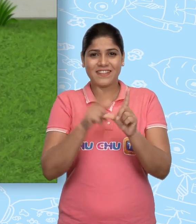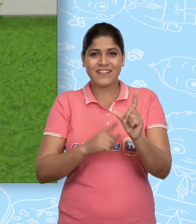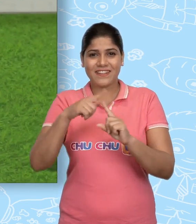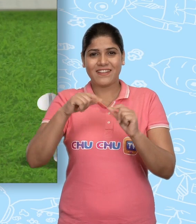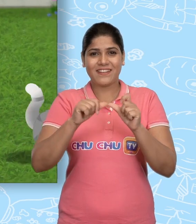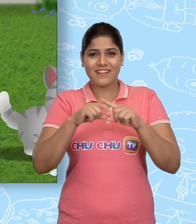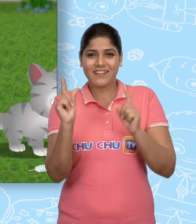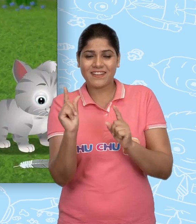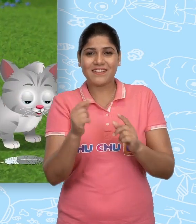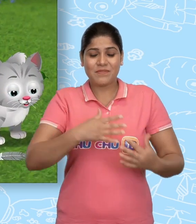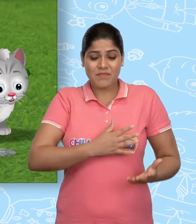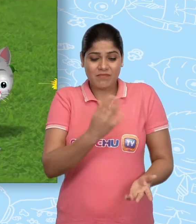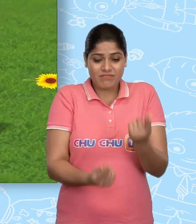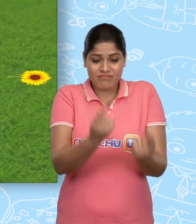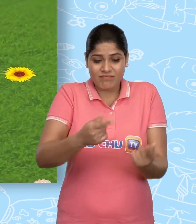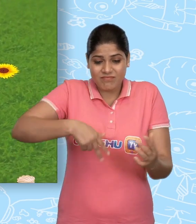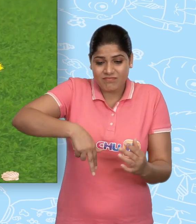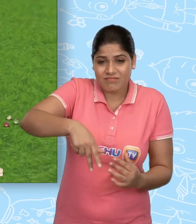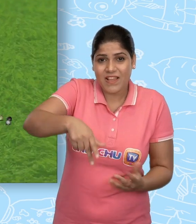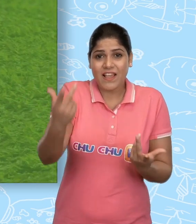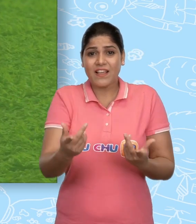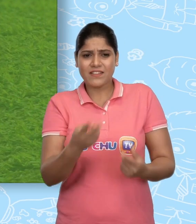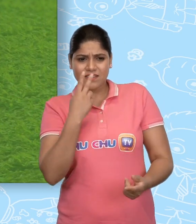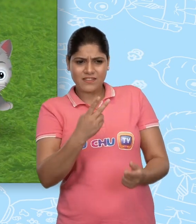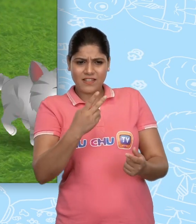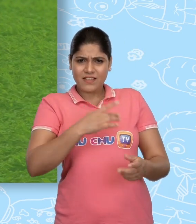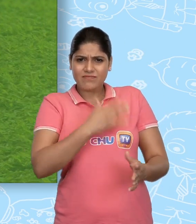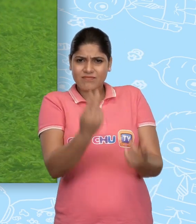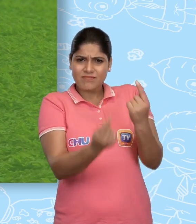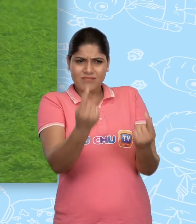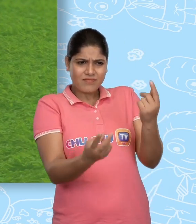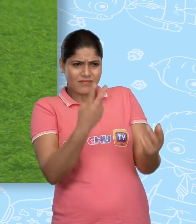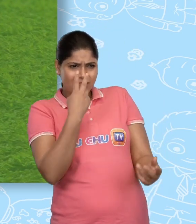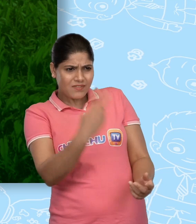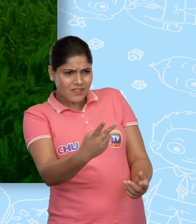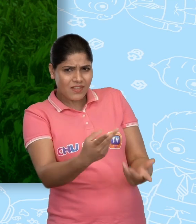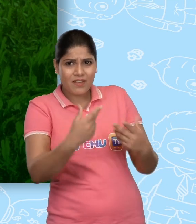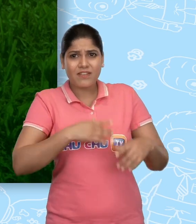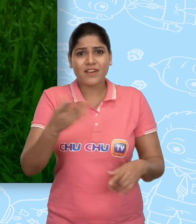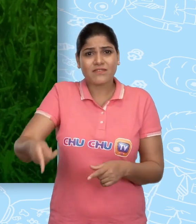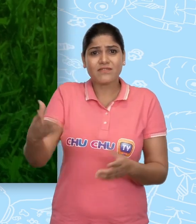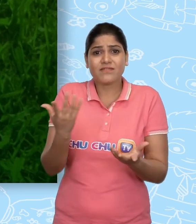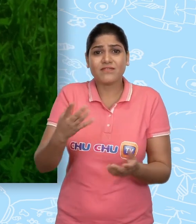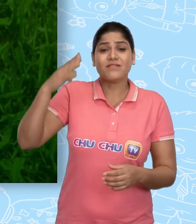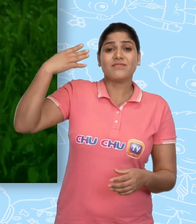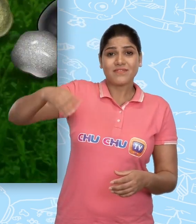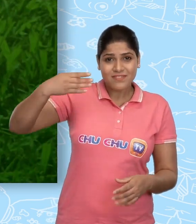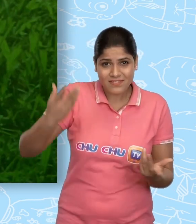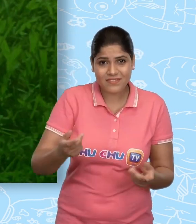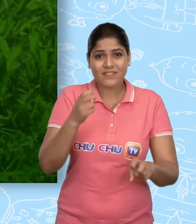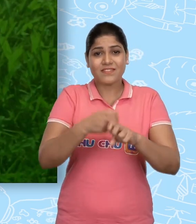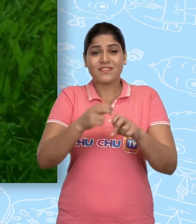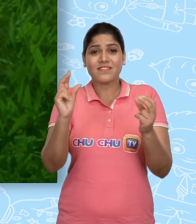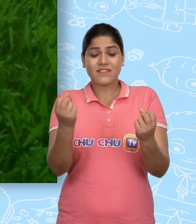बेबी टाकू अपने बगीचे में चल रहा था, तभी उसने घास पर कुछ चीजें देखी। वहाँ एक पत्ता था,